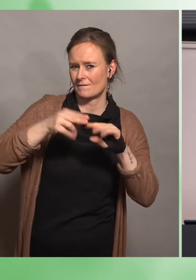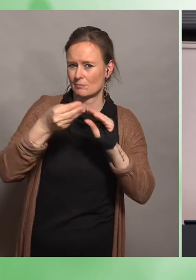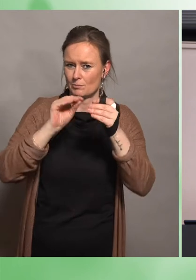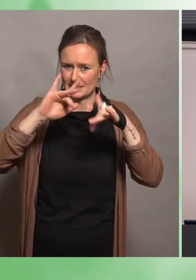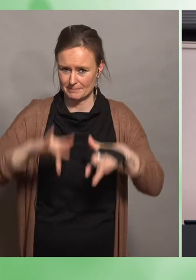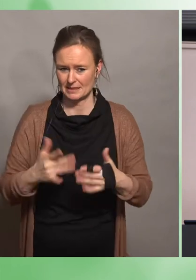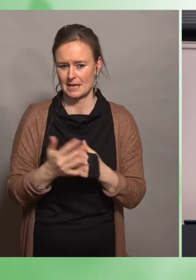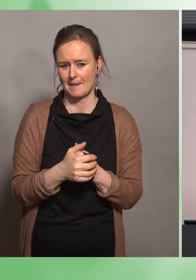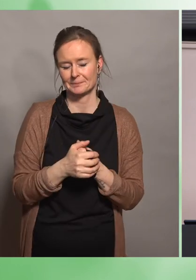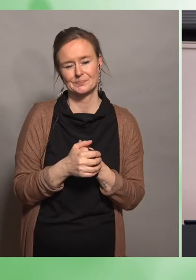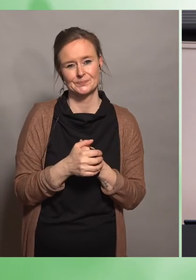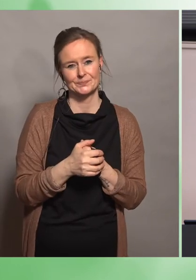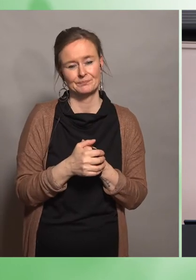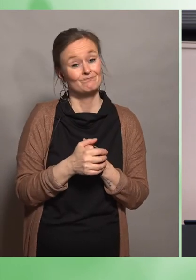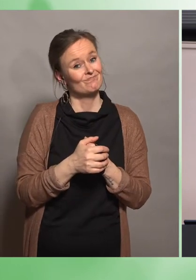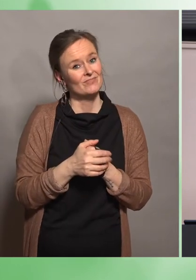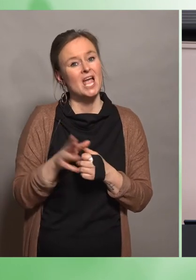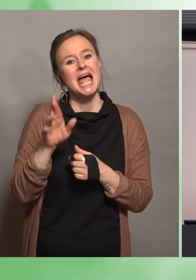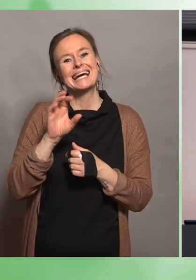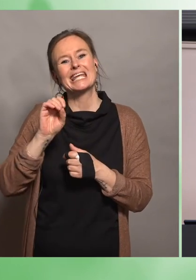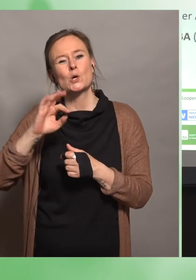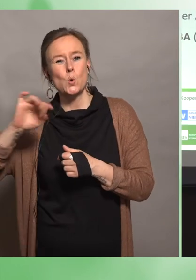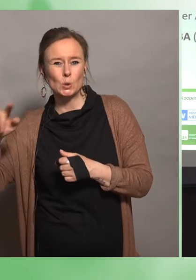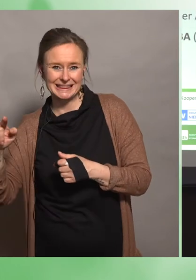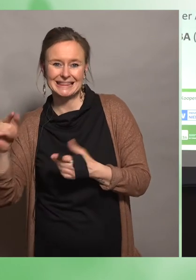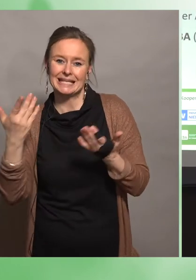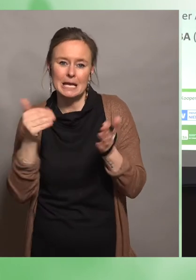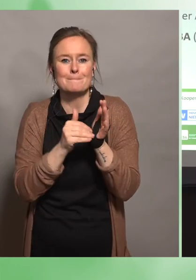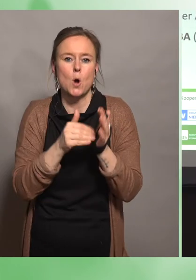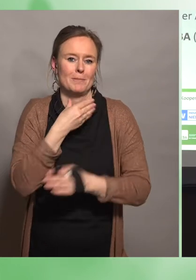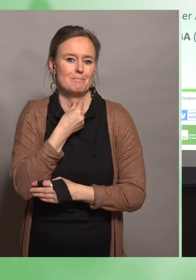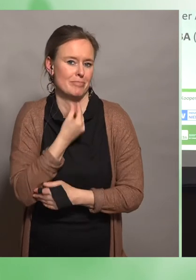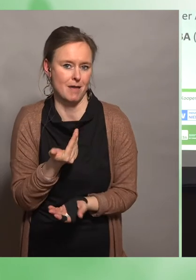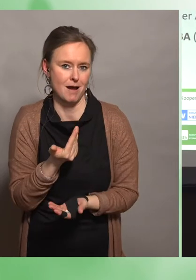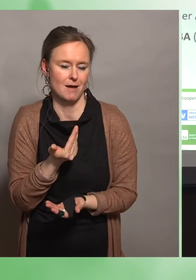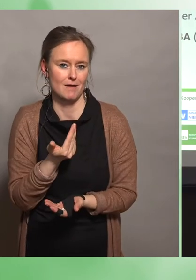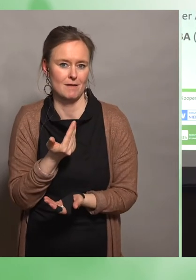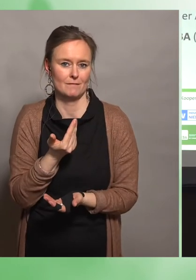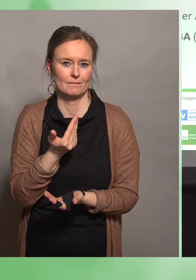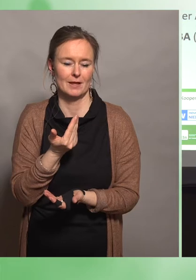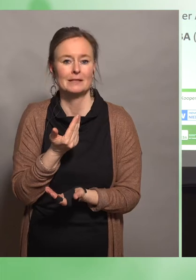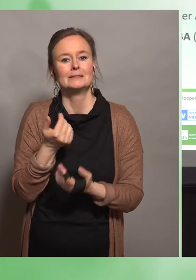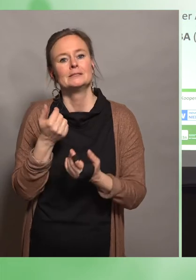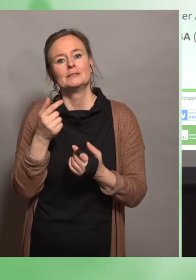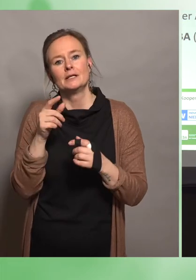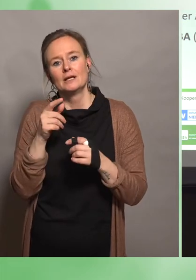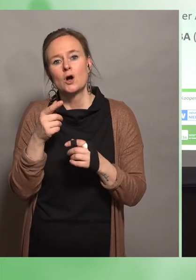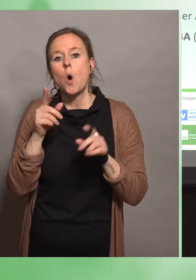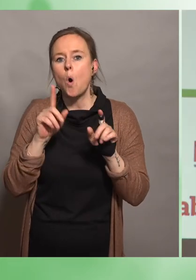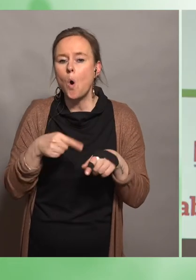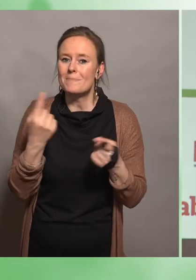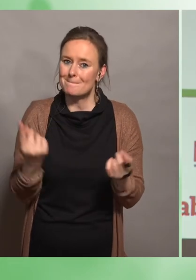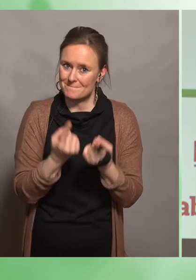Das Recruiting, ja, natürlich braucht man mal den Bedarf im Unternehmen, ob diese Bewerbung,